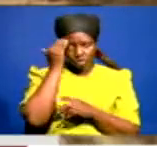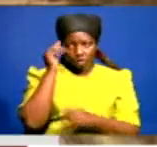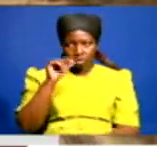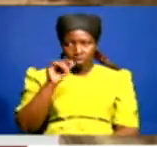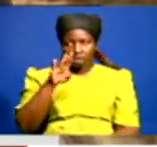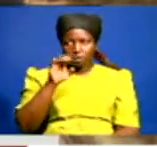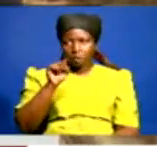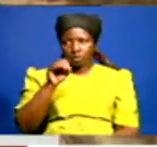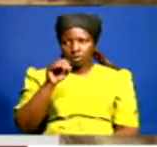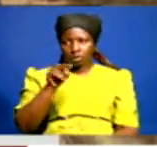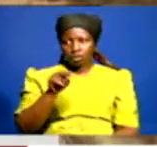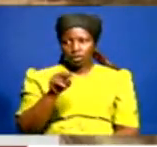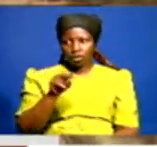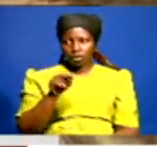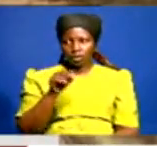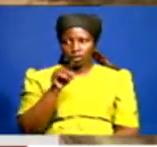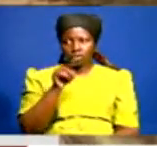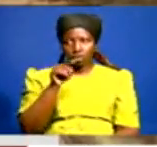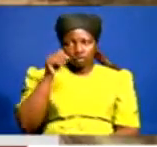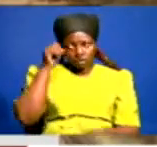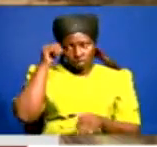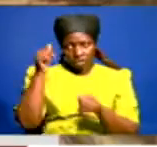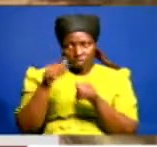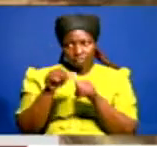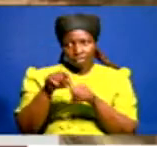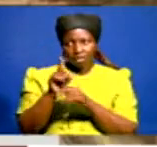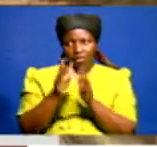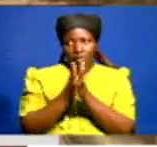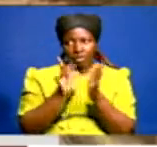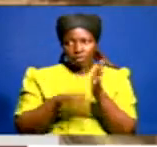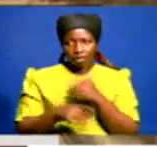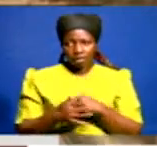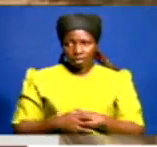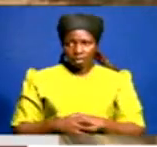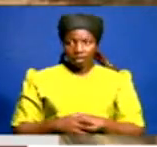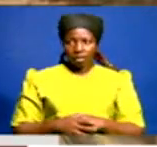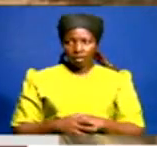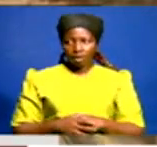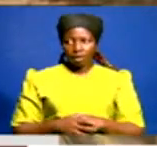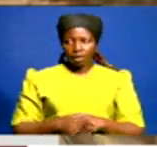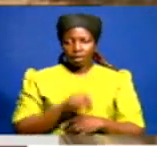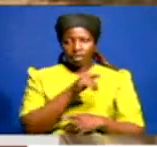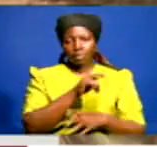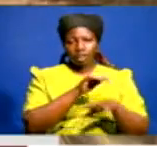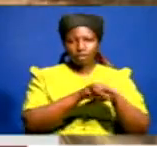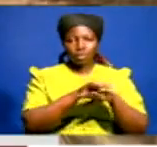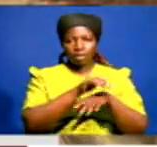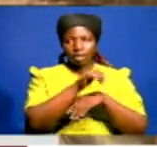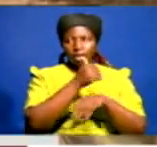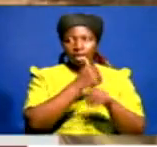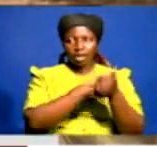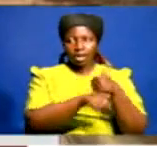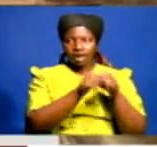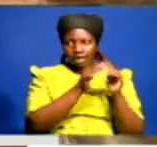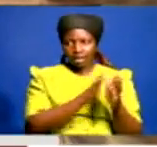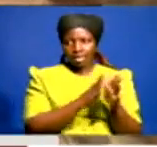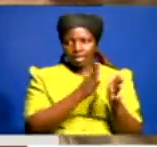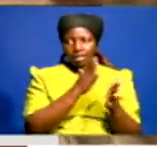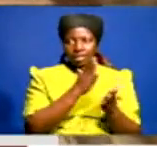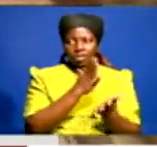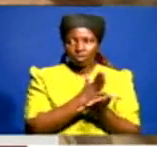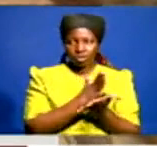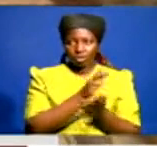ambapo ulikuwa unamkumbuka na Gibson? So Gibson namkumbuka, alikuwa actor mfiti sana. Kwanza role zake unapata alikuwa